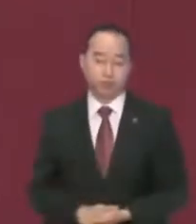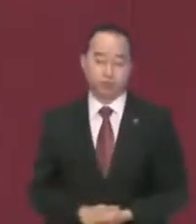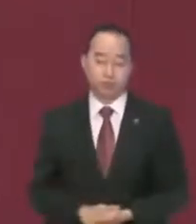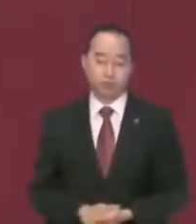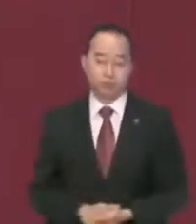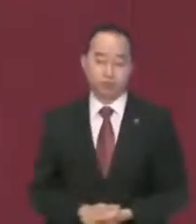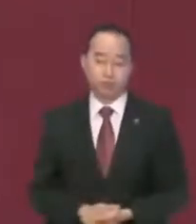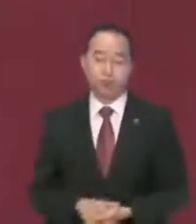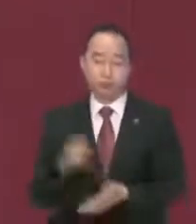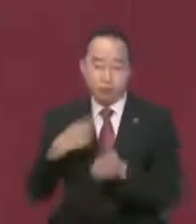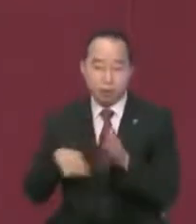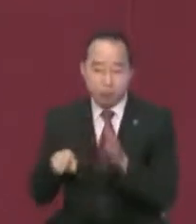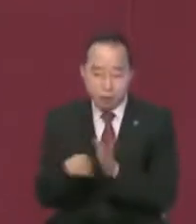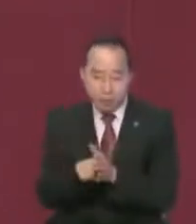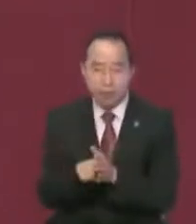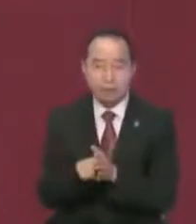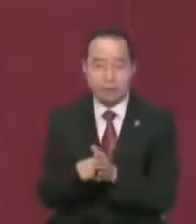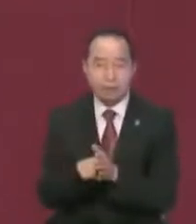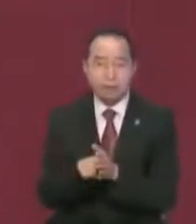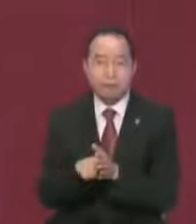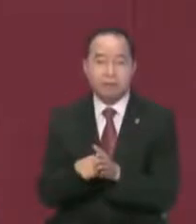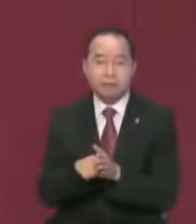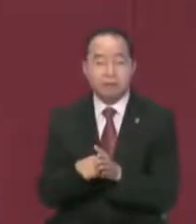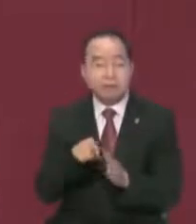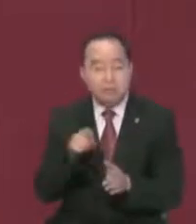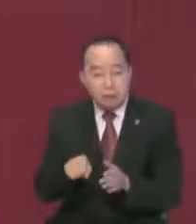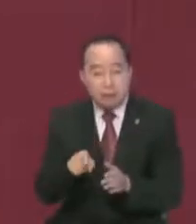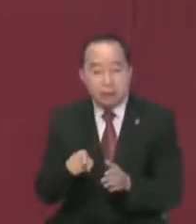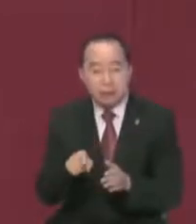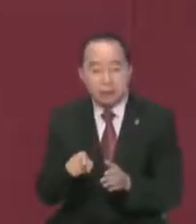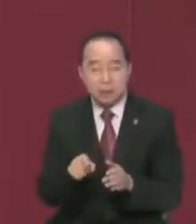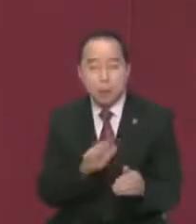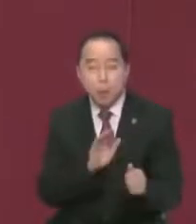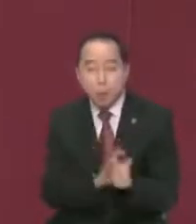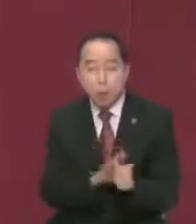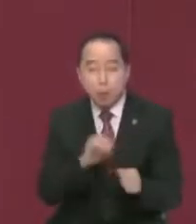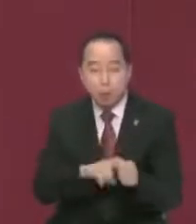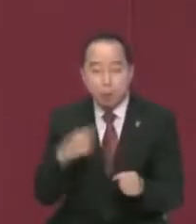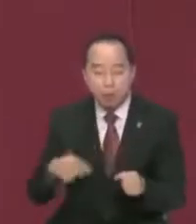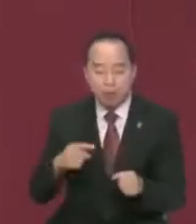그것을 위한 디딤돌이자 마중물이 한국판 뉴딜입니다.